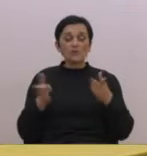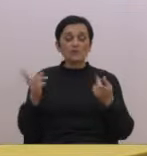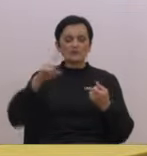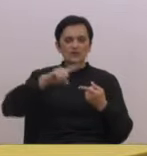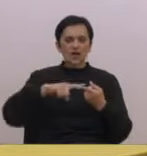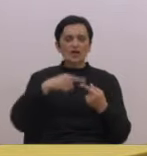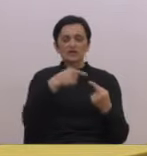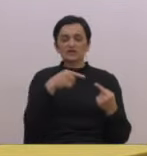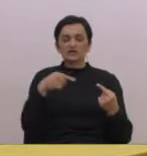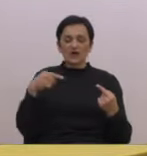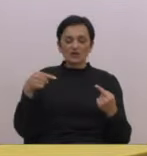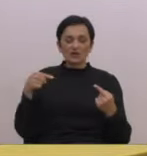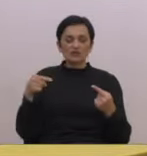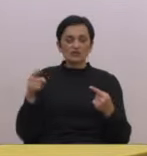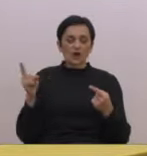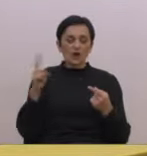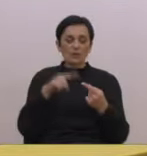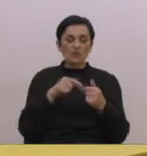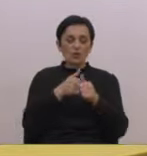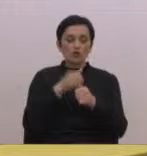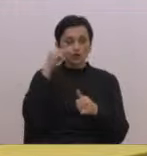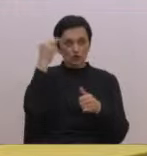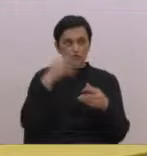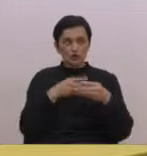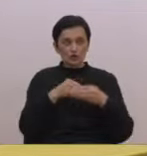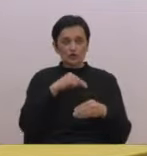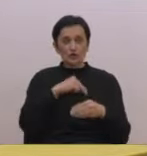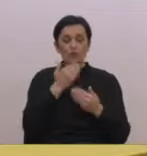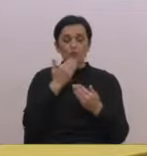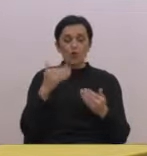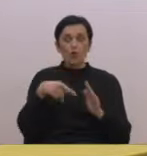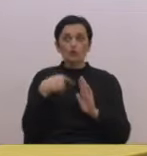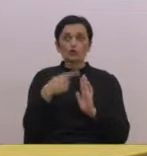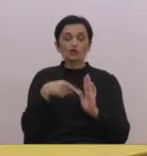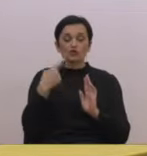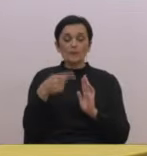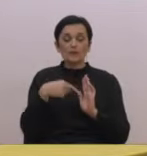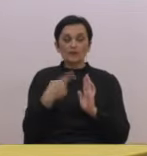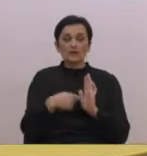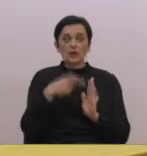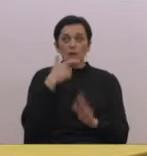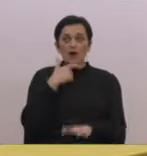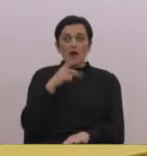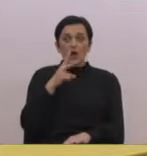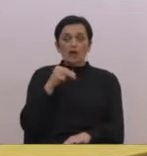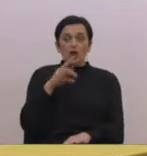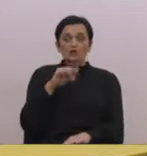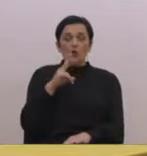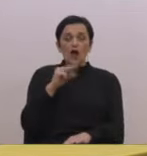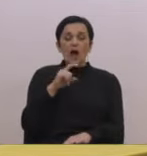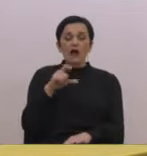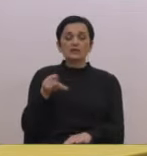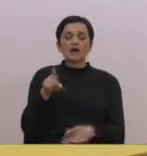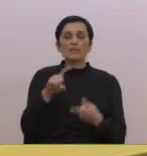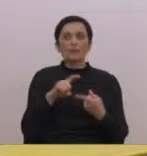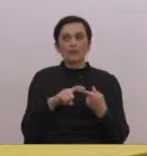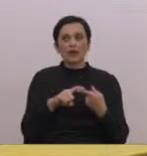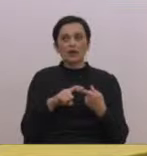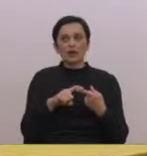მოყვება სხვადასხვა დარგი სადაც ჩინეთთან ვითანამშრომლობთ. შედა ბოლო კითხვა, ან შემდეგ კითხვა იყო ბატონი ლადო კახაძეს, რომელიც ეხებოდა